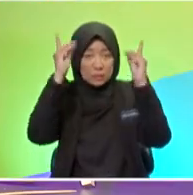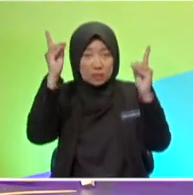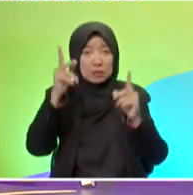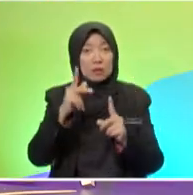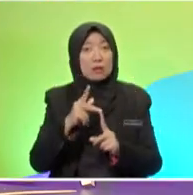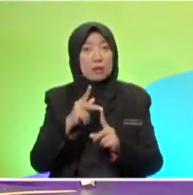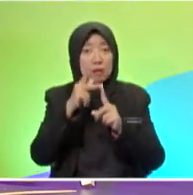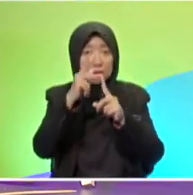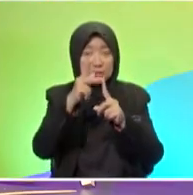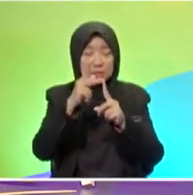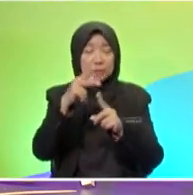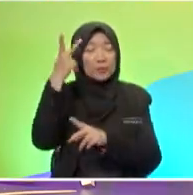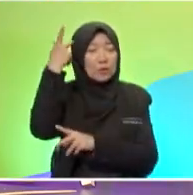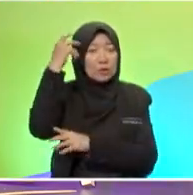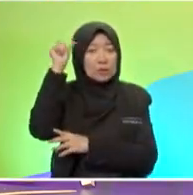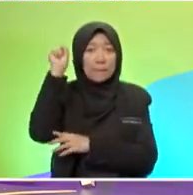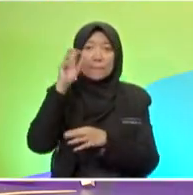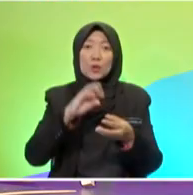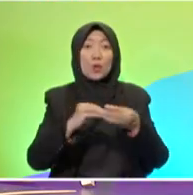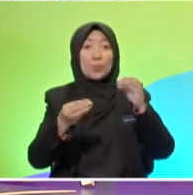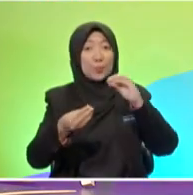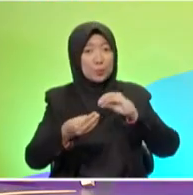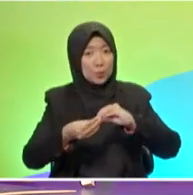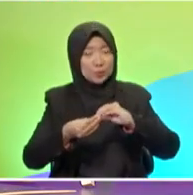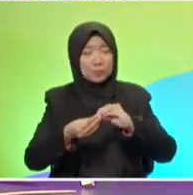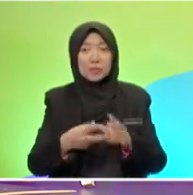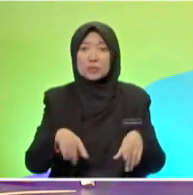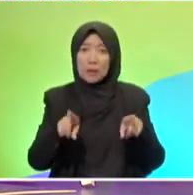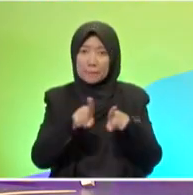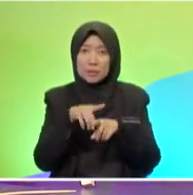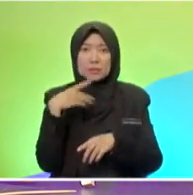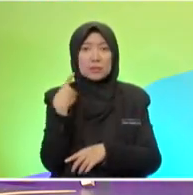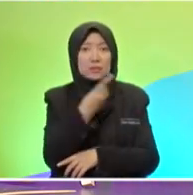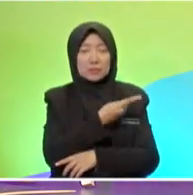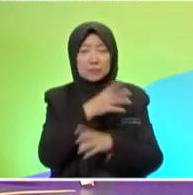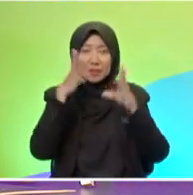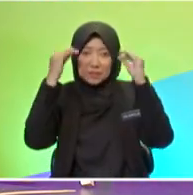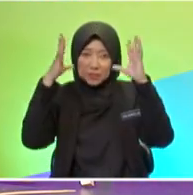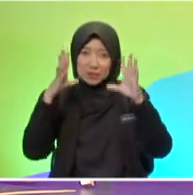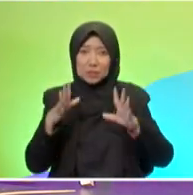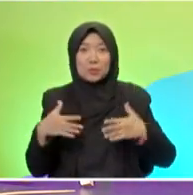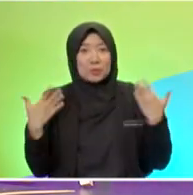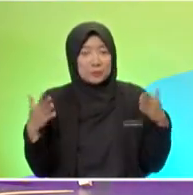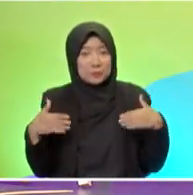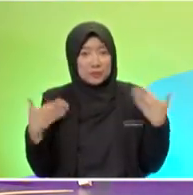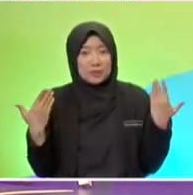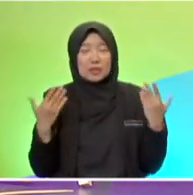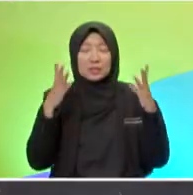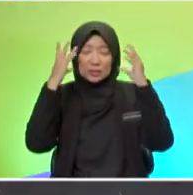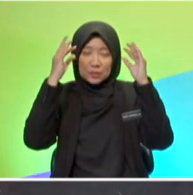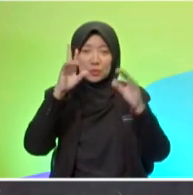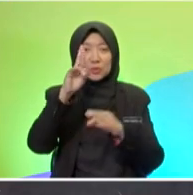tajuknya konsep nombor. Dan bersama dengan kita, kita ada seorang guru yang sangat ceria, iaitu Cikgu Rosyan